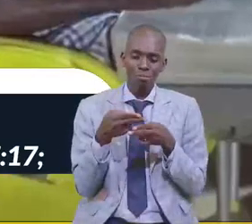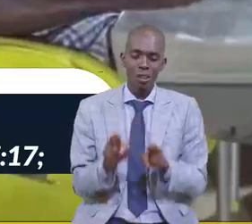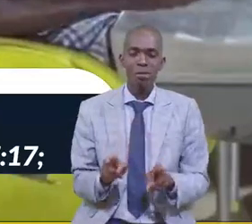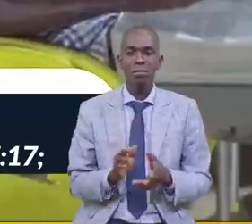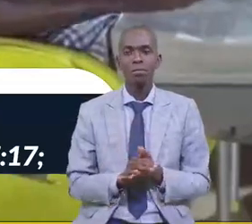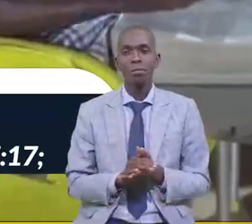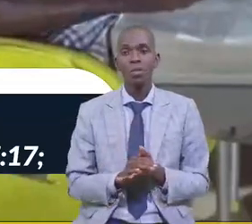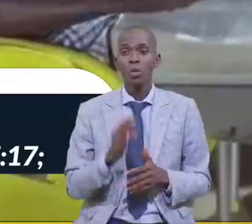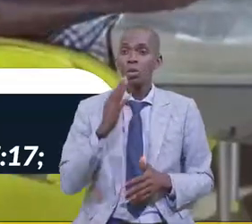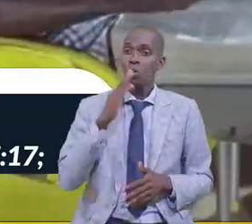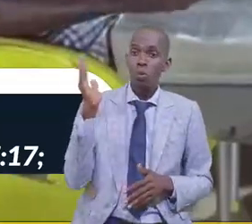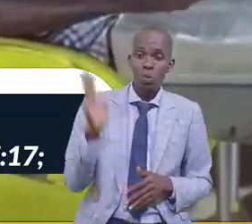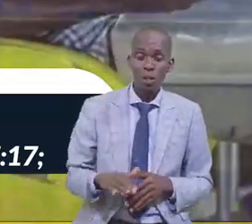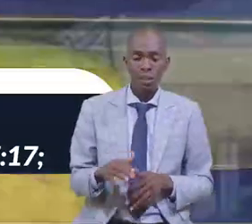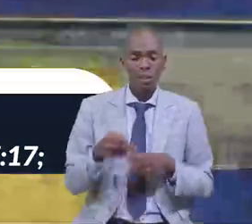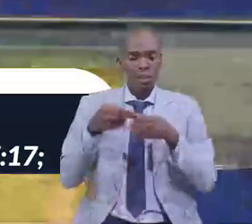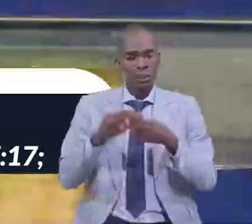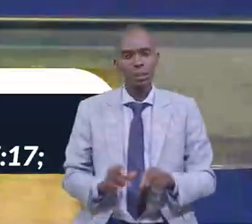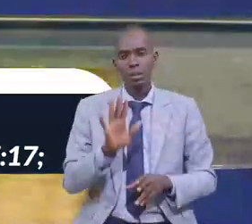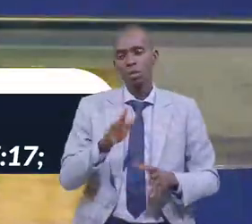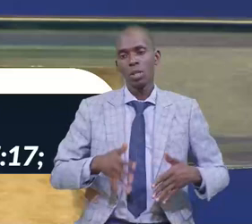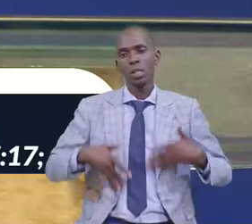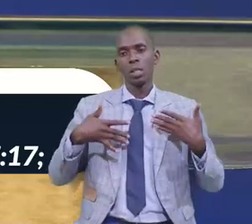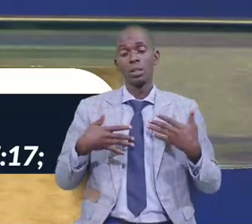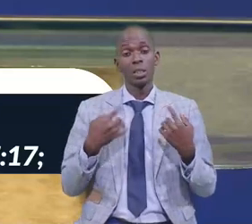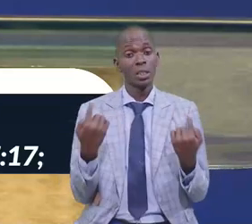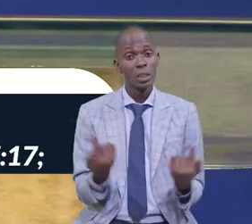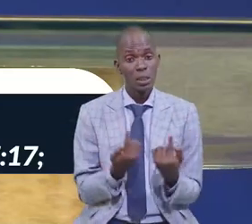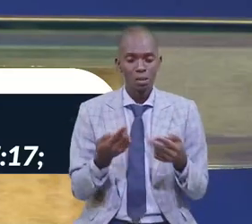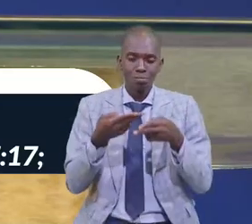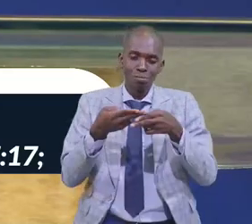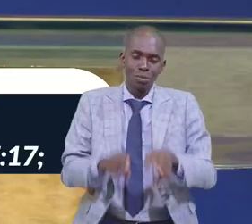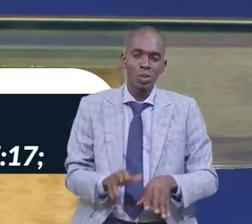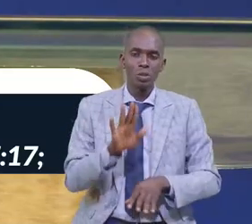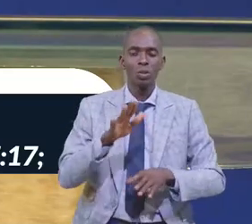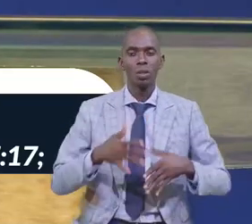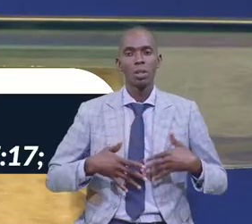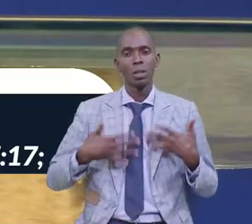abrégées. La méchanceté abrège la vie.